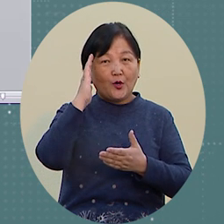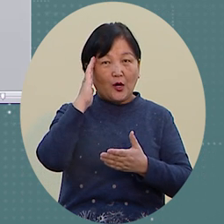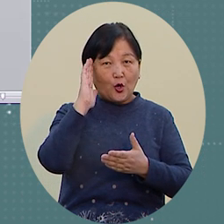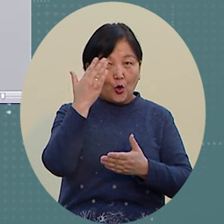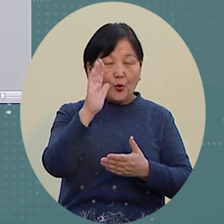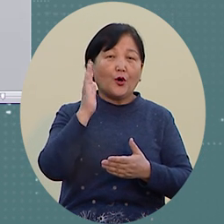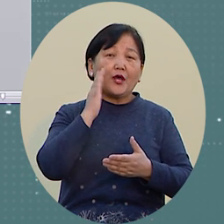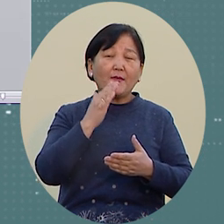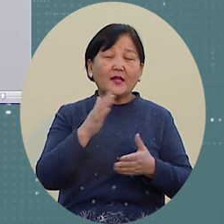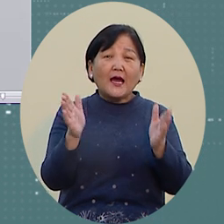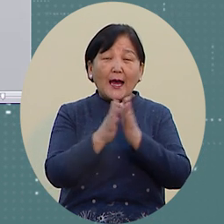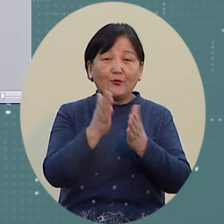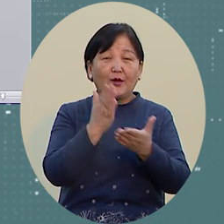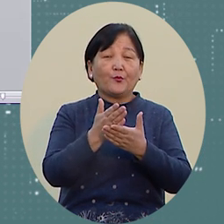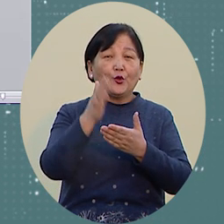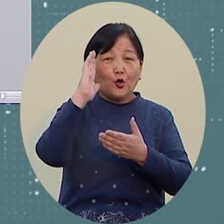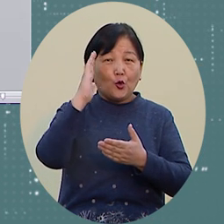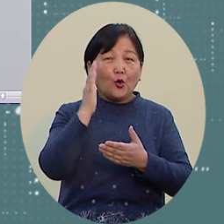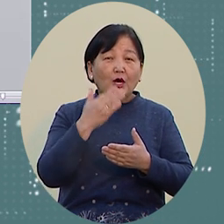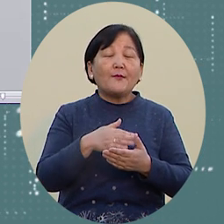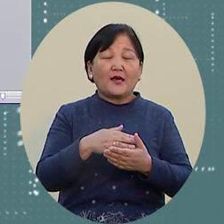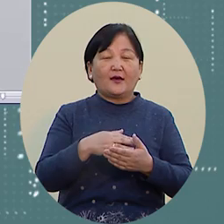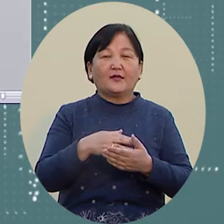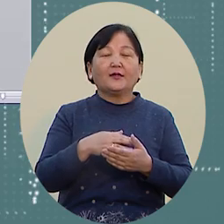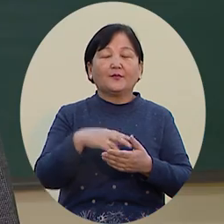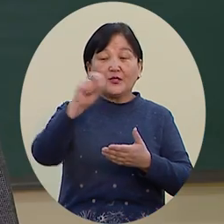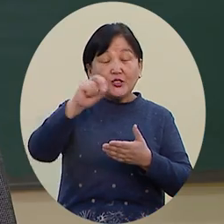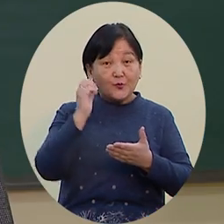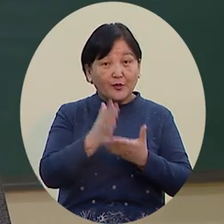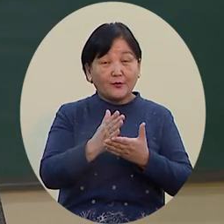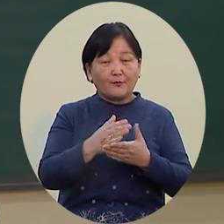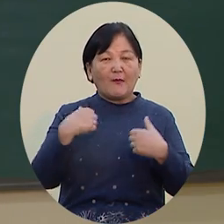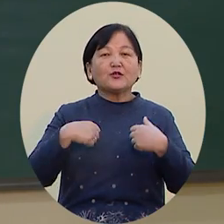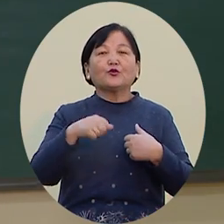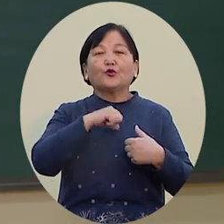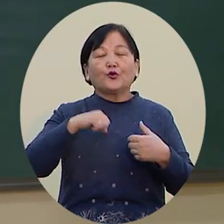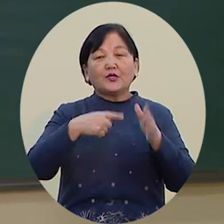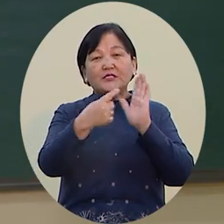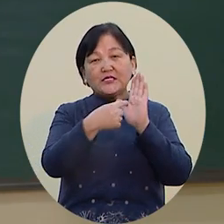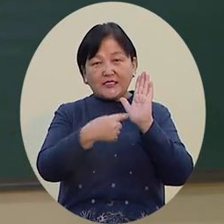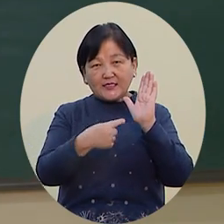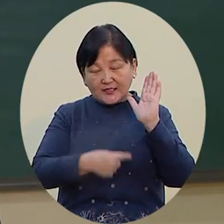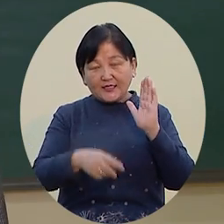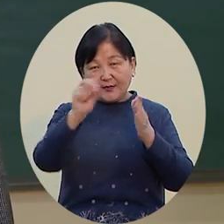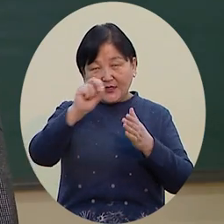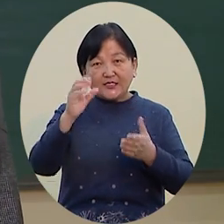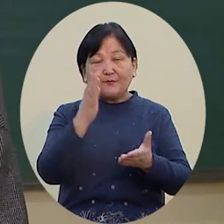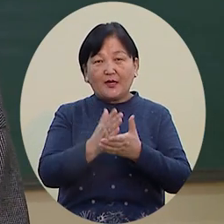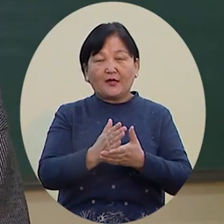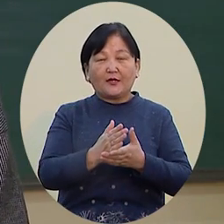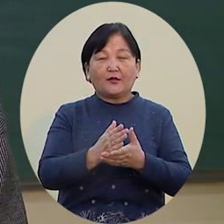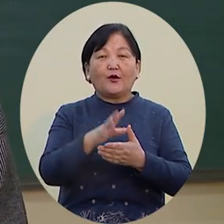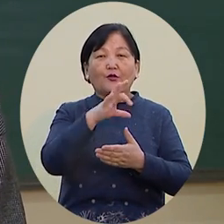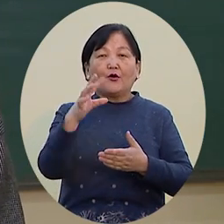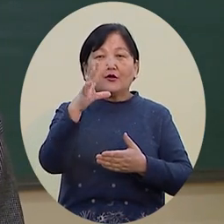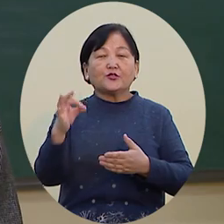болно. Багш нь бол энэнийг цэг цэг гээд ингээд орхилоо. За ингээд зэрэг бүгдээрээ тооцоогоо ээж үцхэхийн тулд дахиад